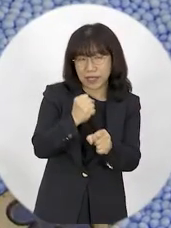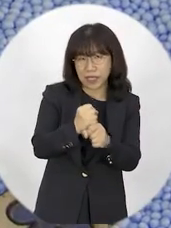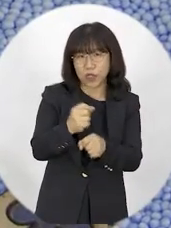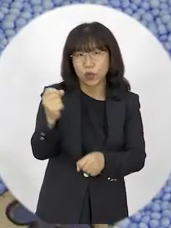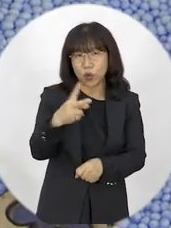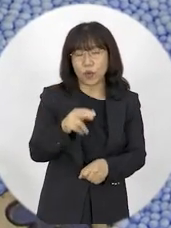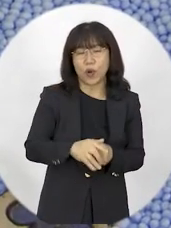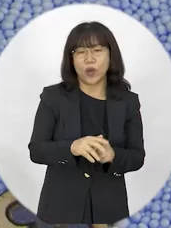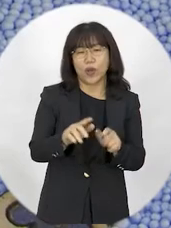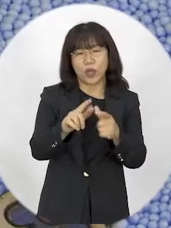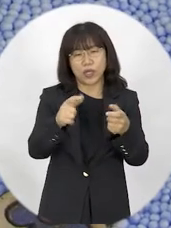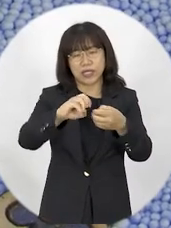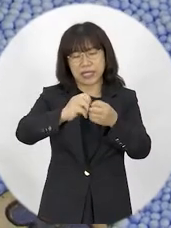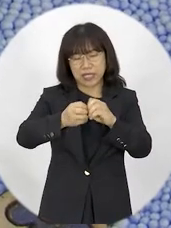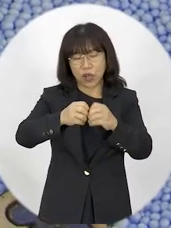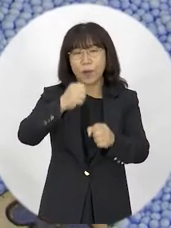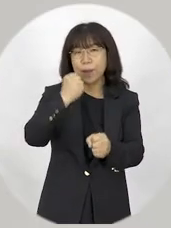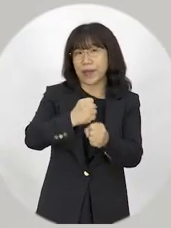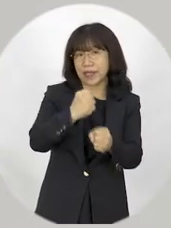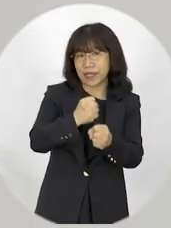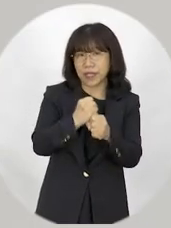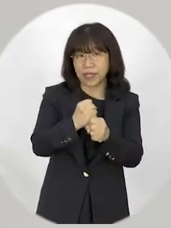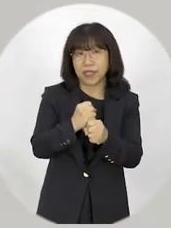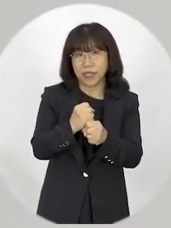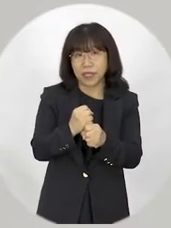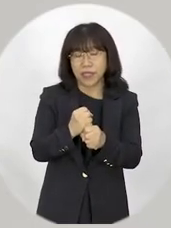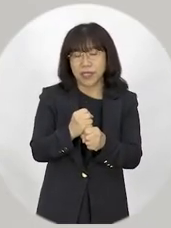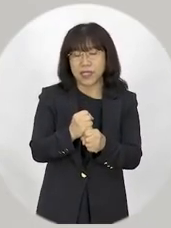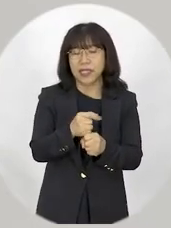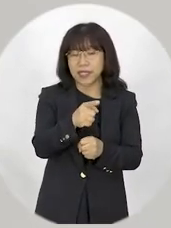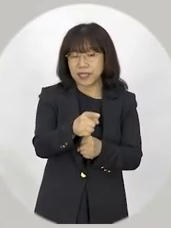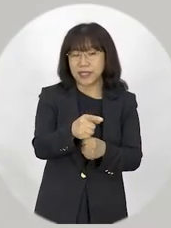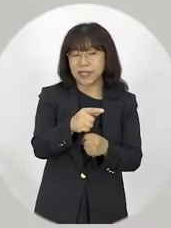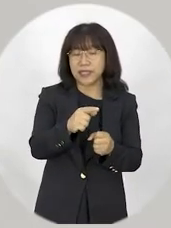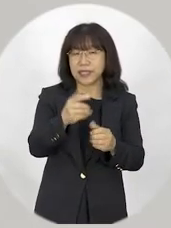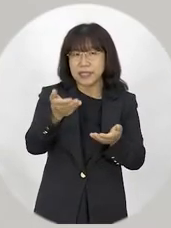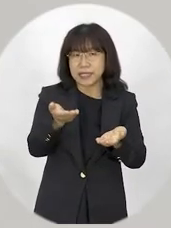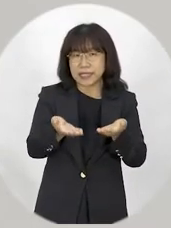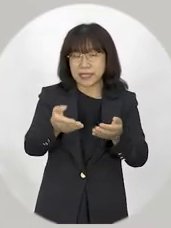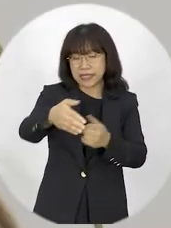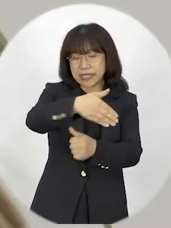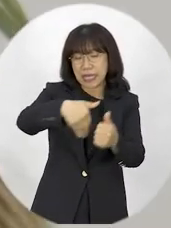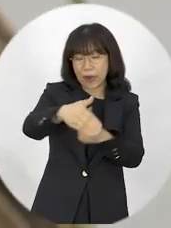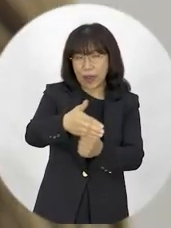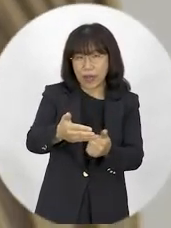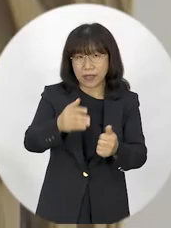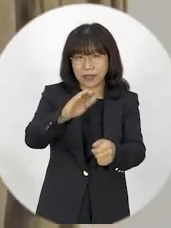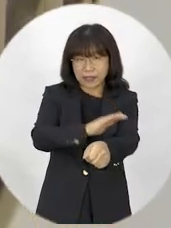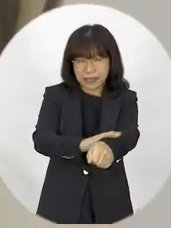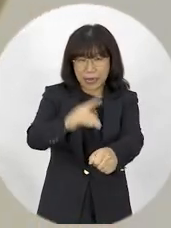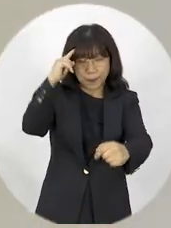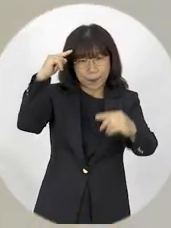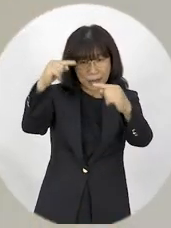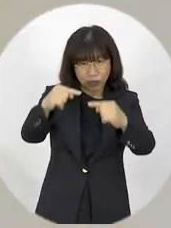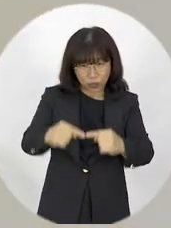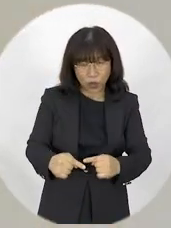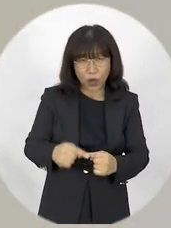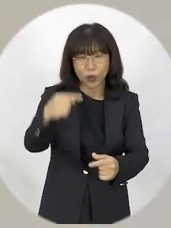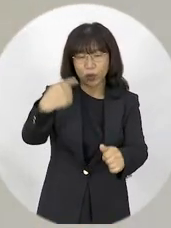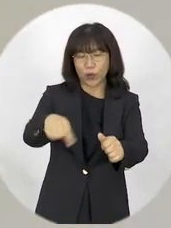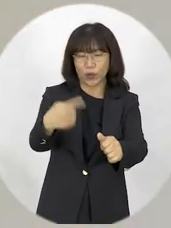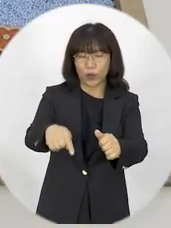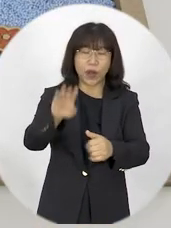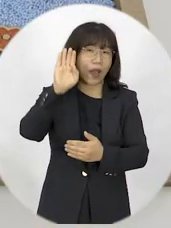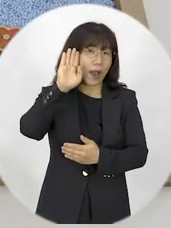액자 만들기와 코코넛 이온난사 인형 만들기 키트를 활용해 상황에 맞는 교육도 진행합니다. 한편